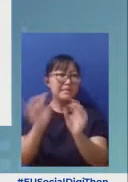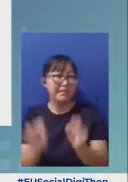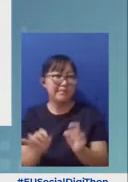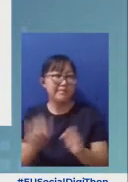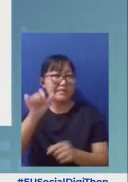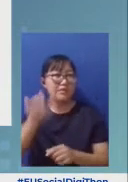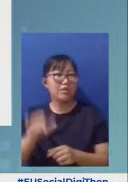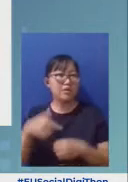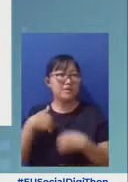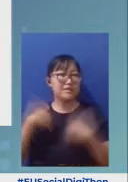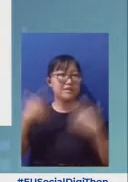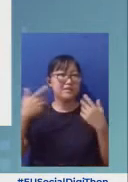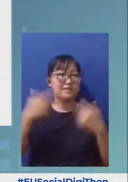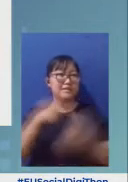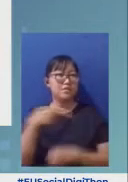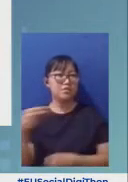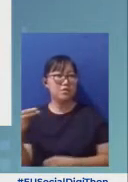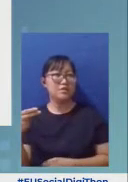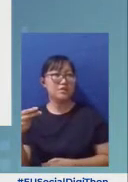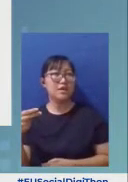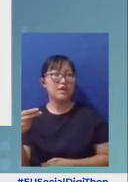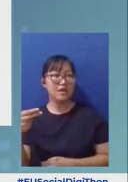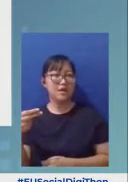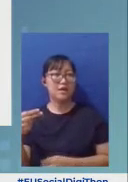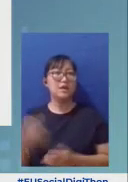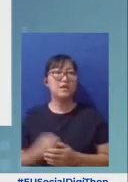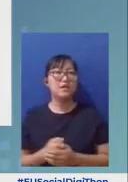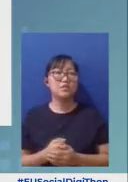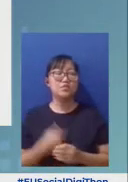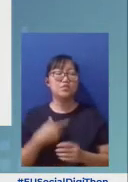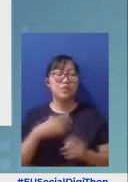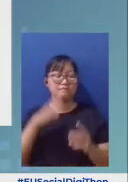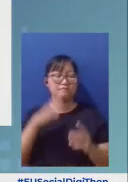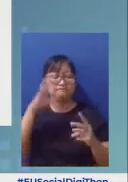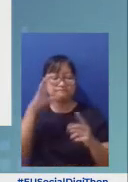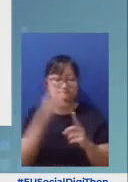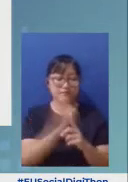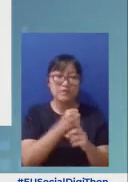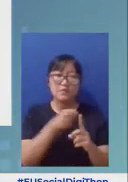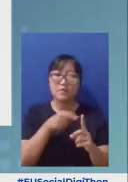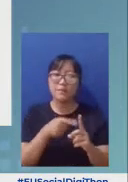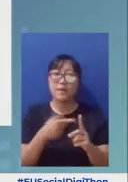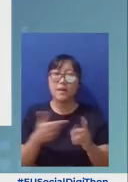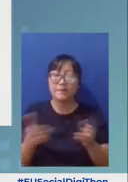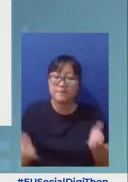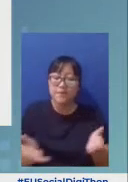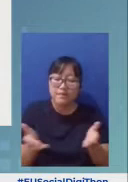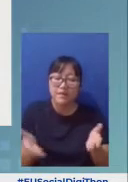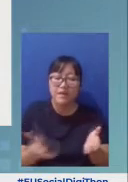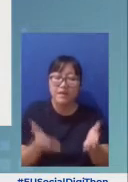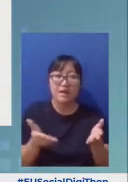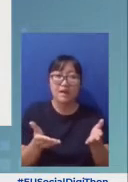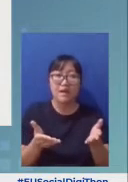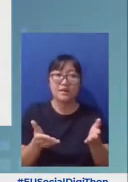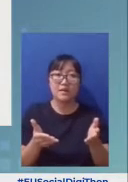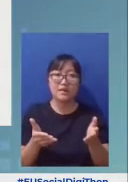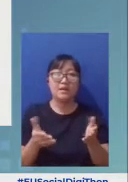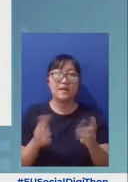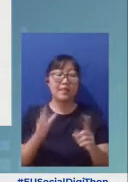juga berprinsip pada pemberdayaan, jadi mereka yang menjadi target dari inisiatif